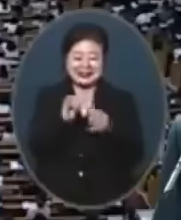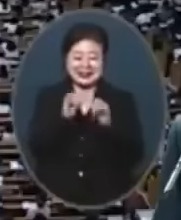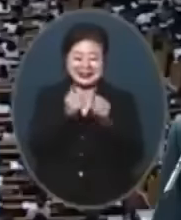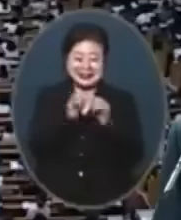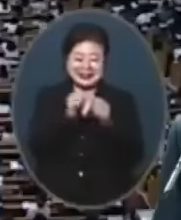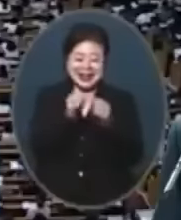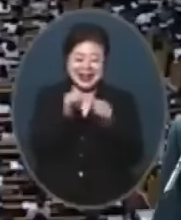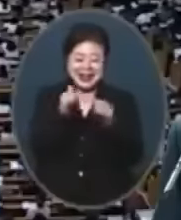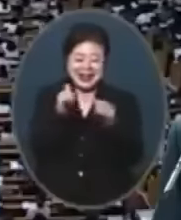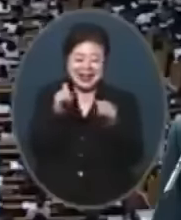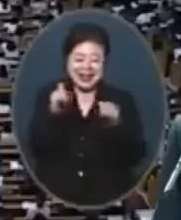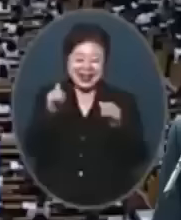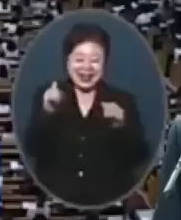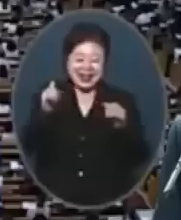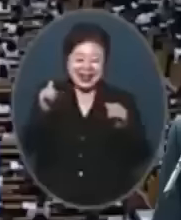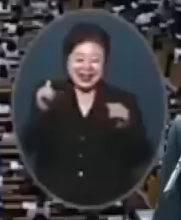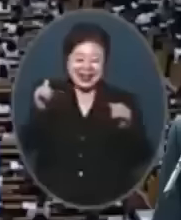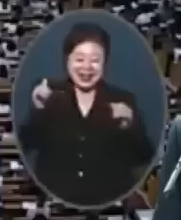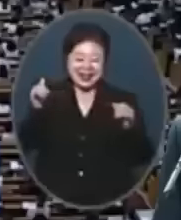사랑하는 자.